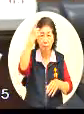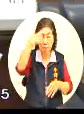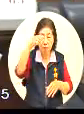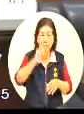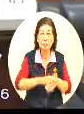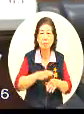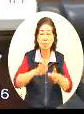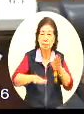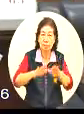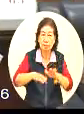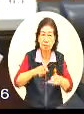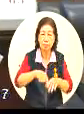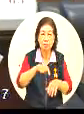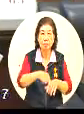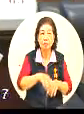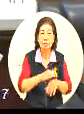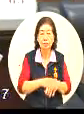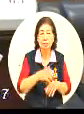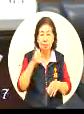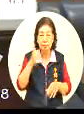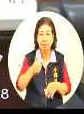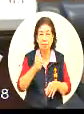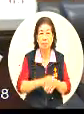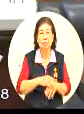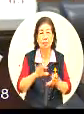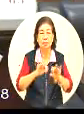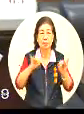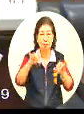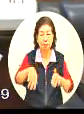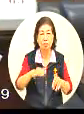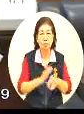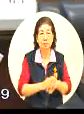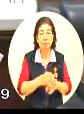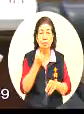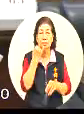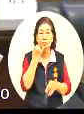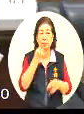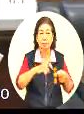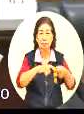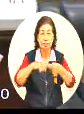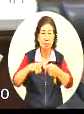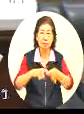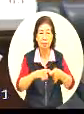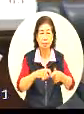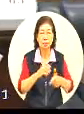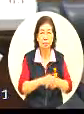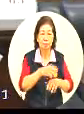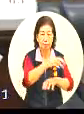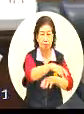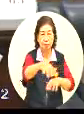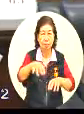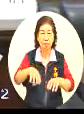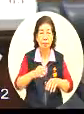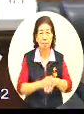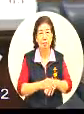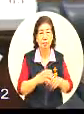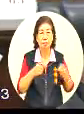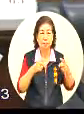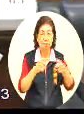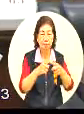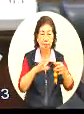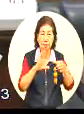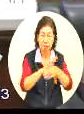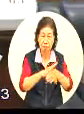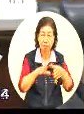常站的解说在哦，我希望也在结合，就是周遭的人文文